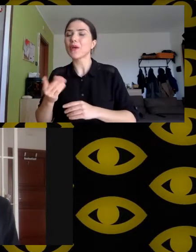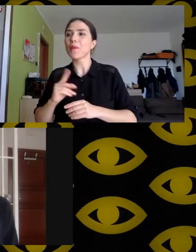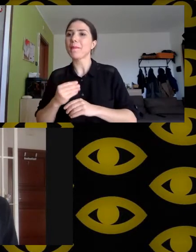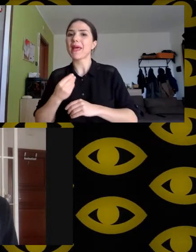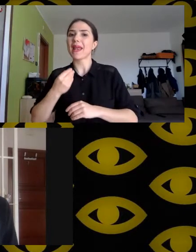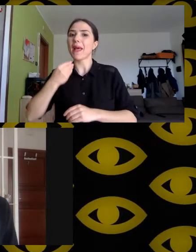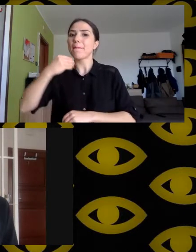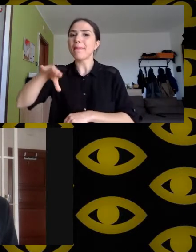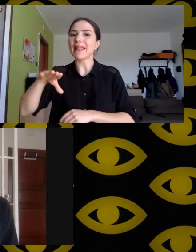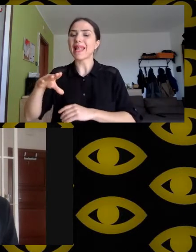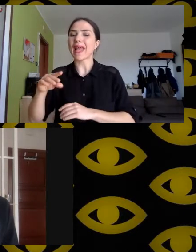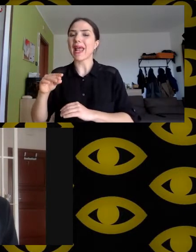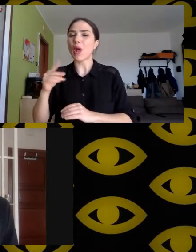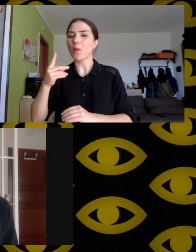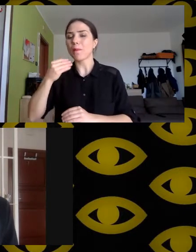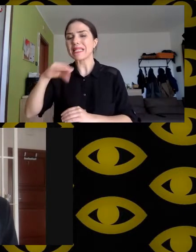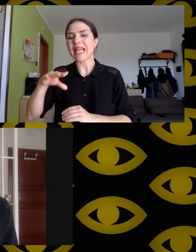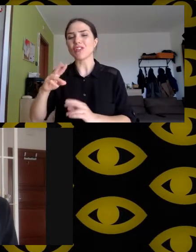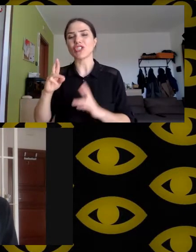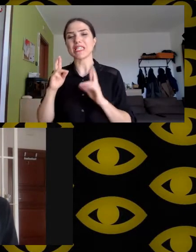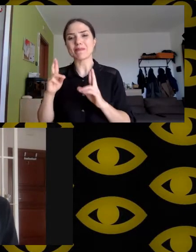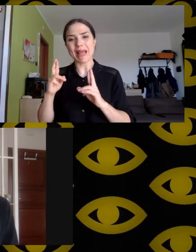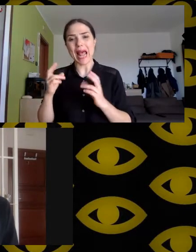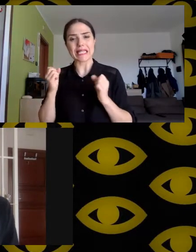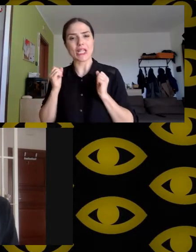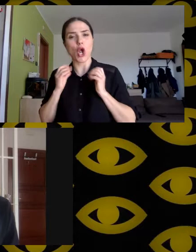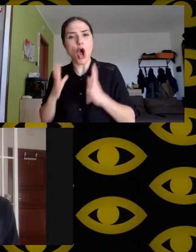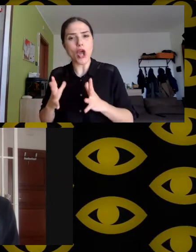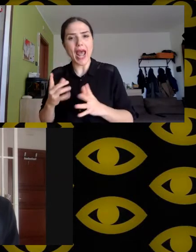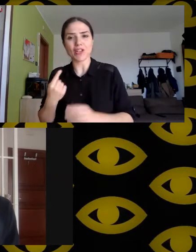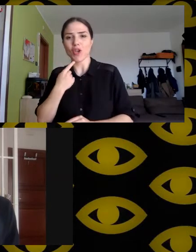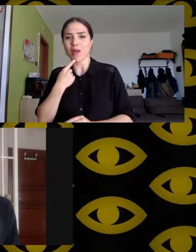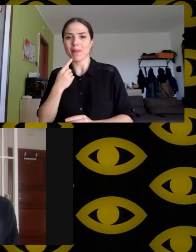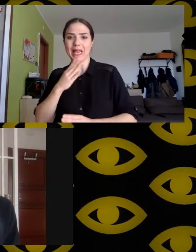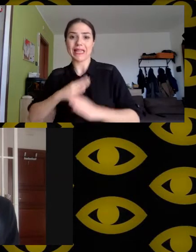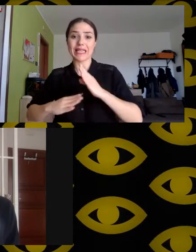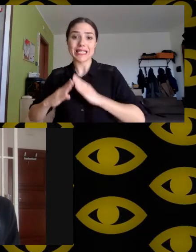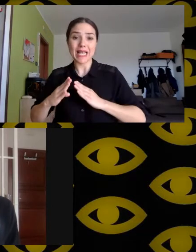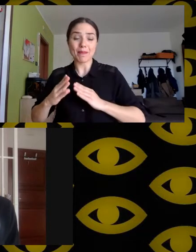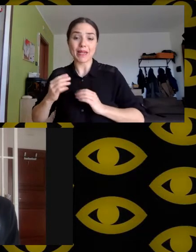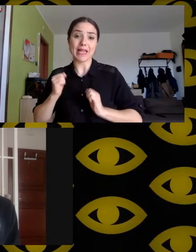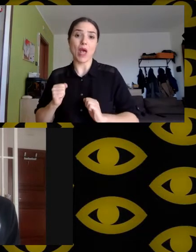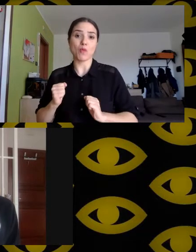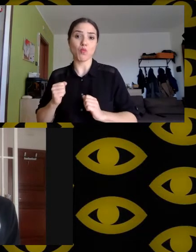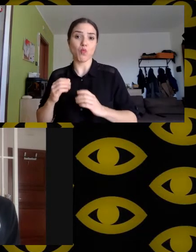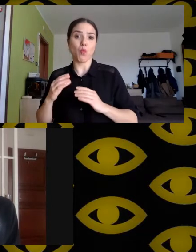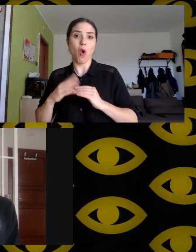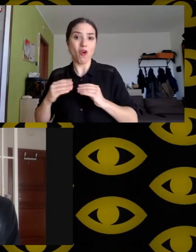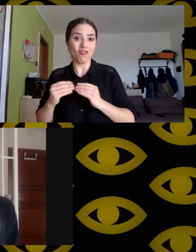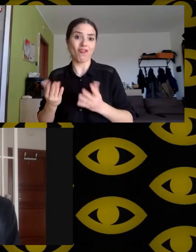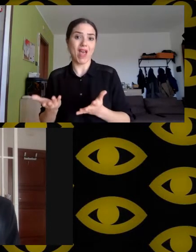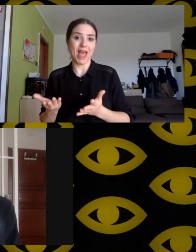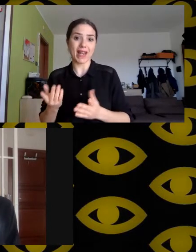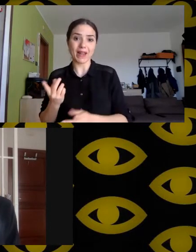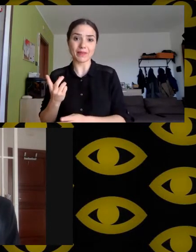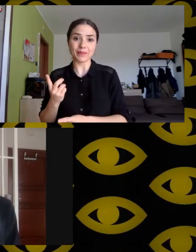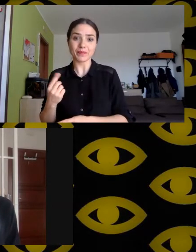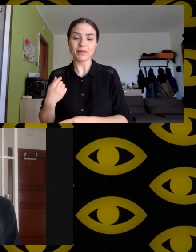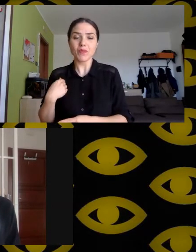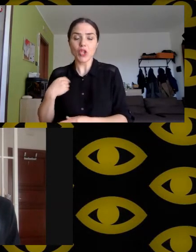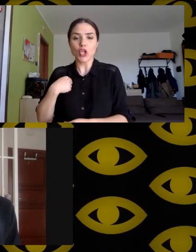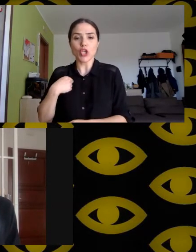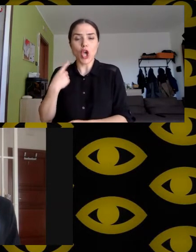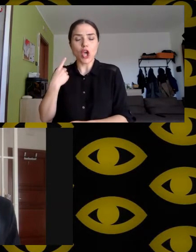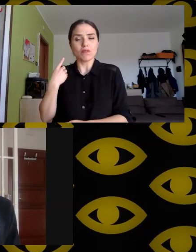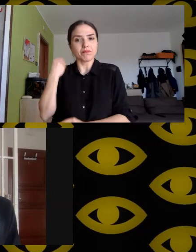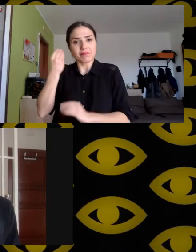speranza, perché la speranza credo fondamentalmente sia dipesa da noi, dalla nostra volontà. Io credo che non c'è